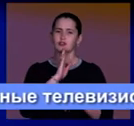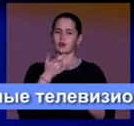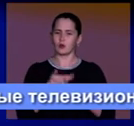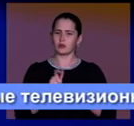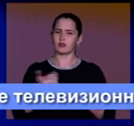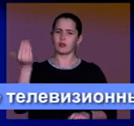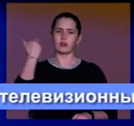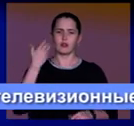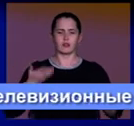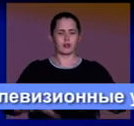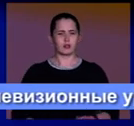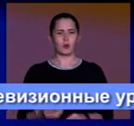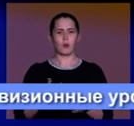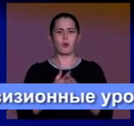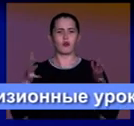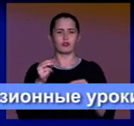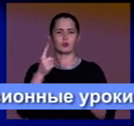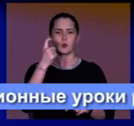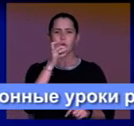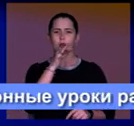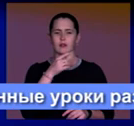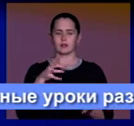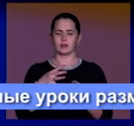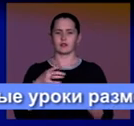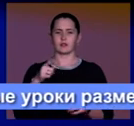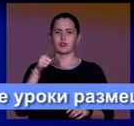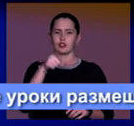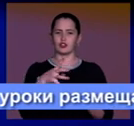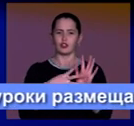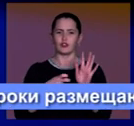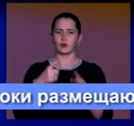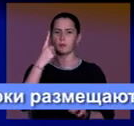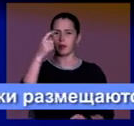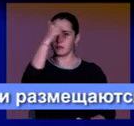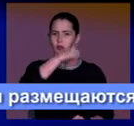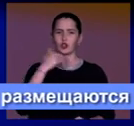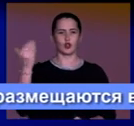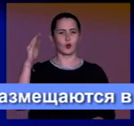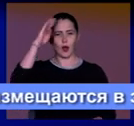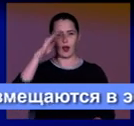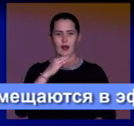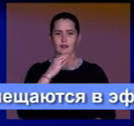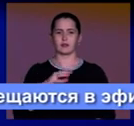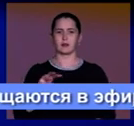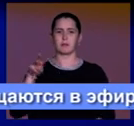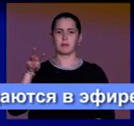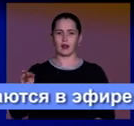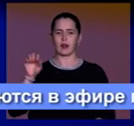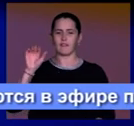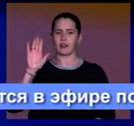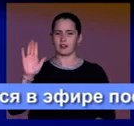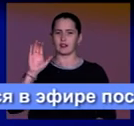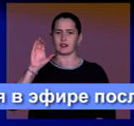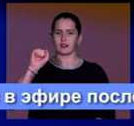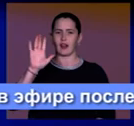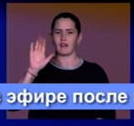более 100 лет назад в 1901 году ее отец михаил васильевич собачников